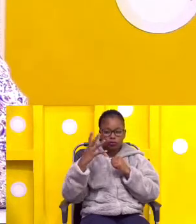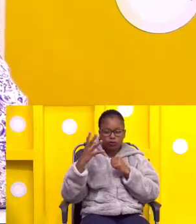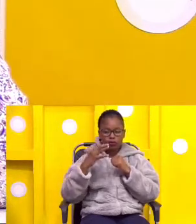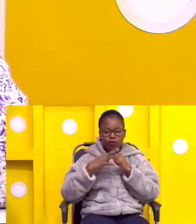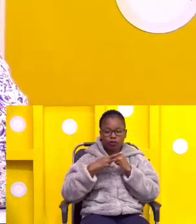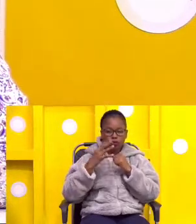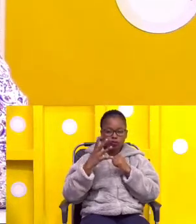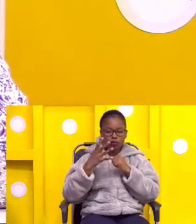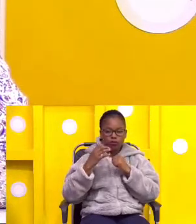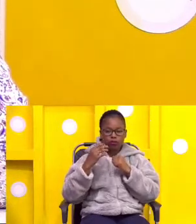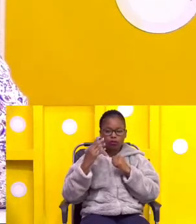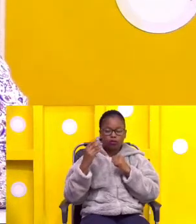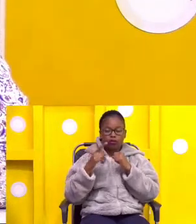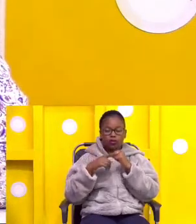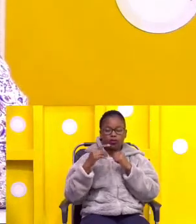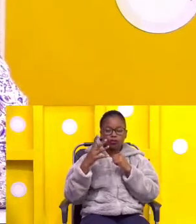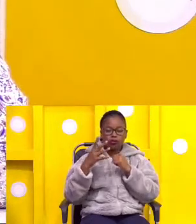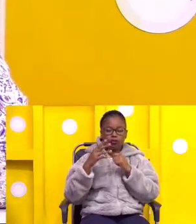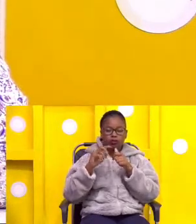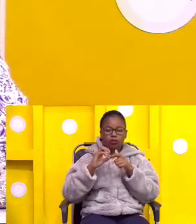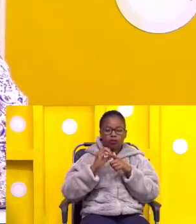0720443464, kana